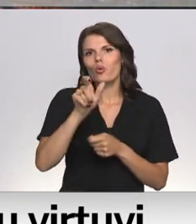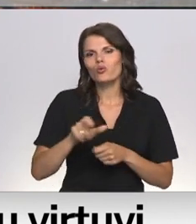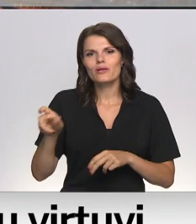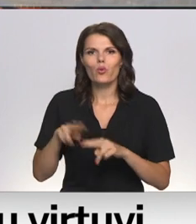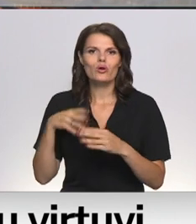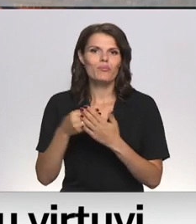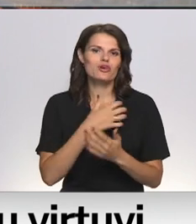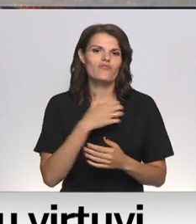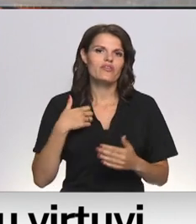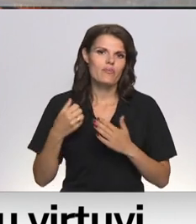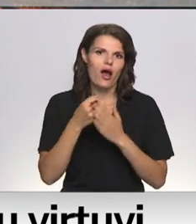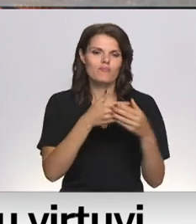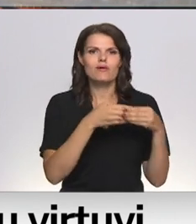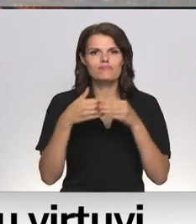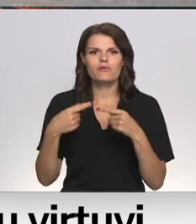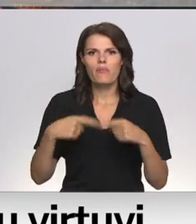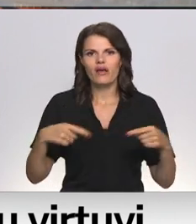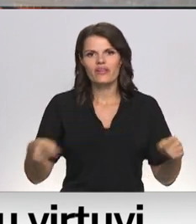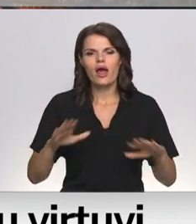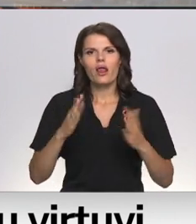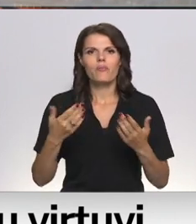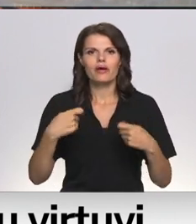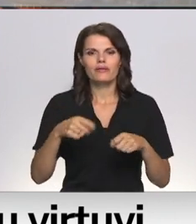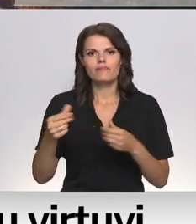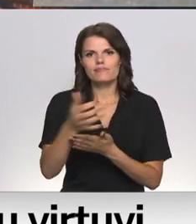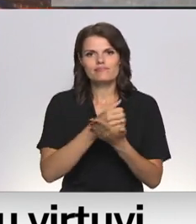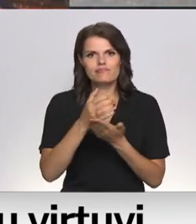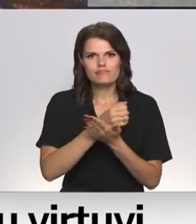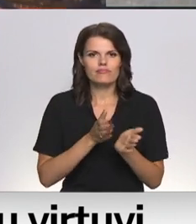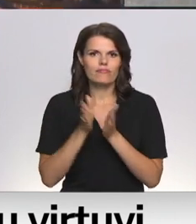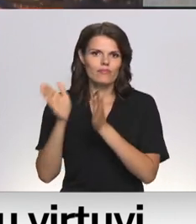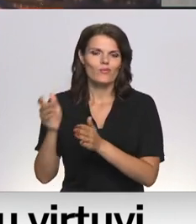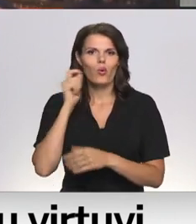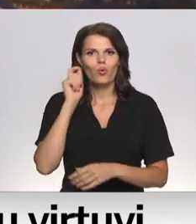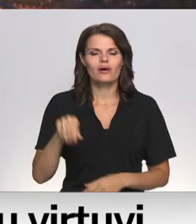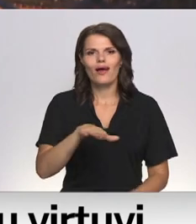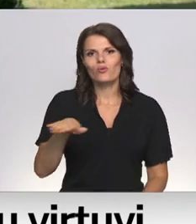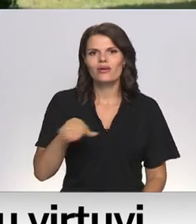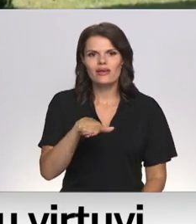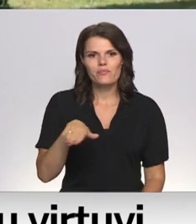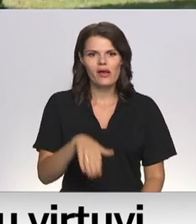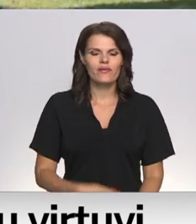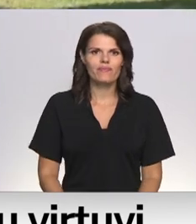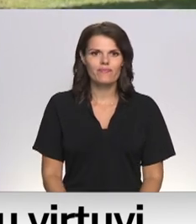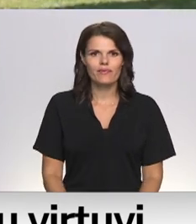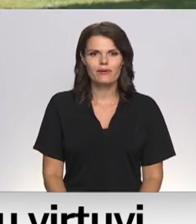pašvaldības atbalstam, tika sarūpētas izēvielas, bet ietirgotie līdzekļi novirzīti ukraiņu ģimenēm.